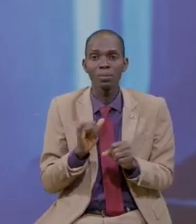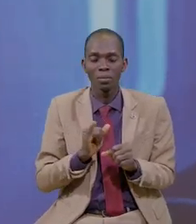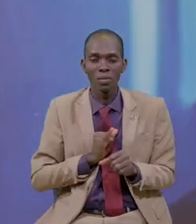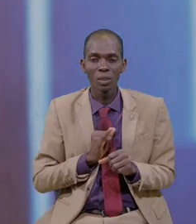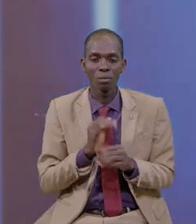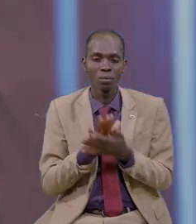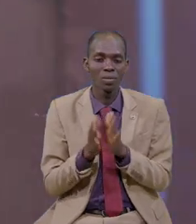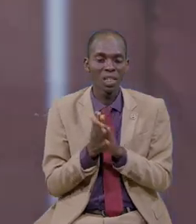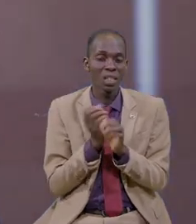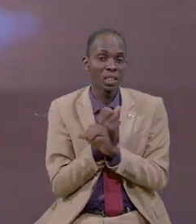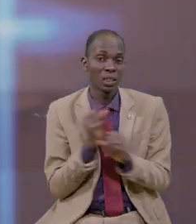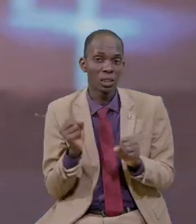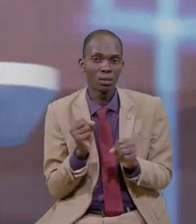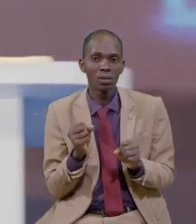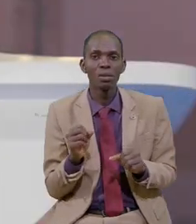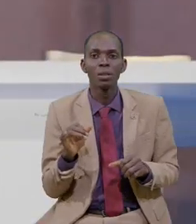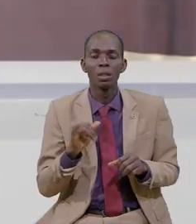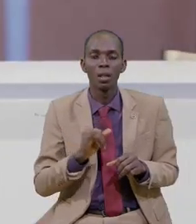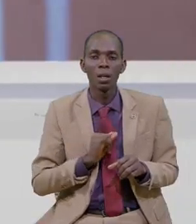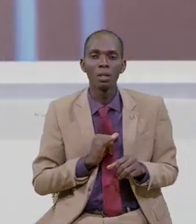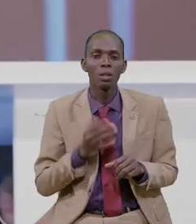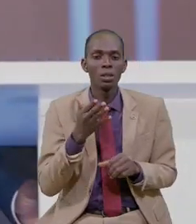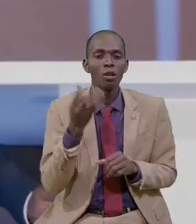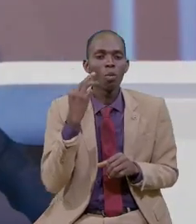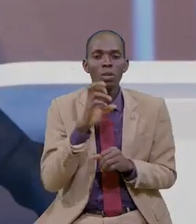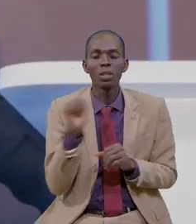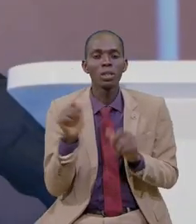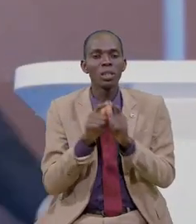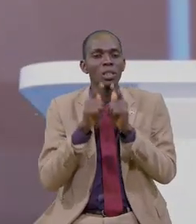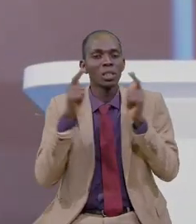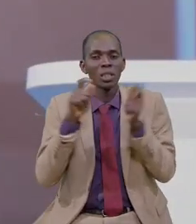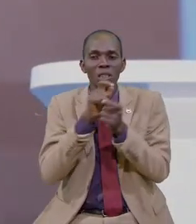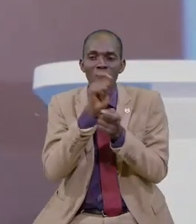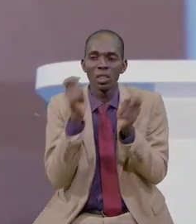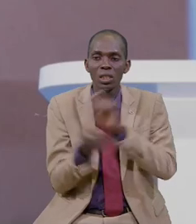sauvé, il y avait un puissant changement défini dans ma vie.